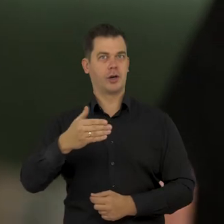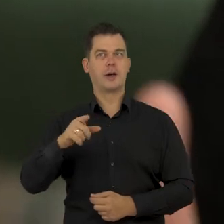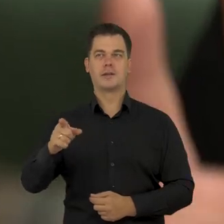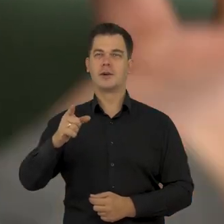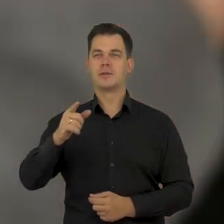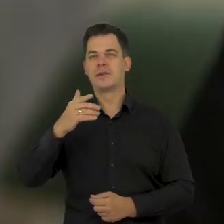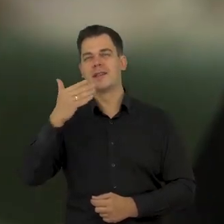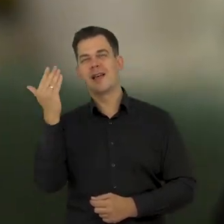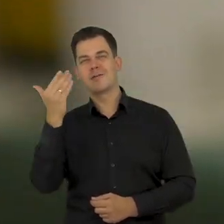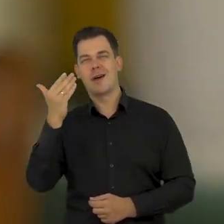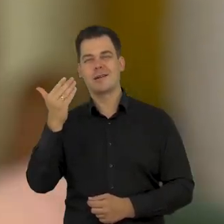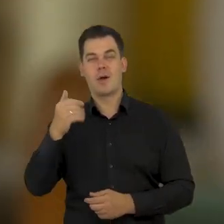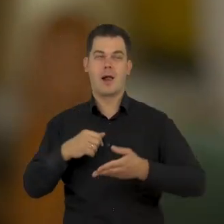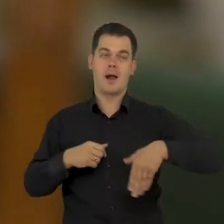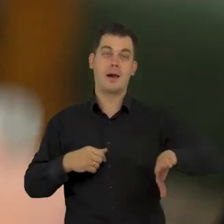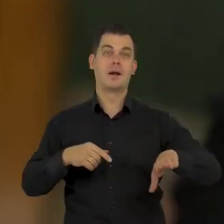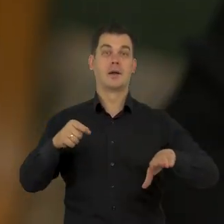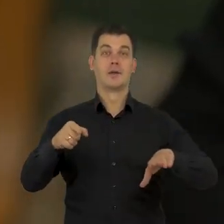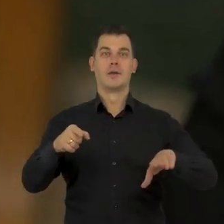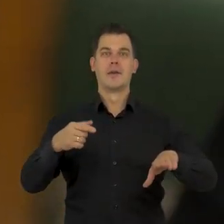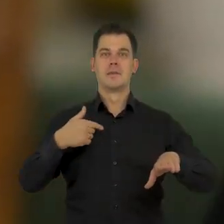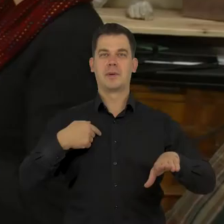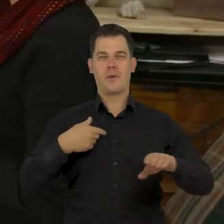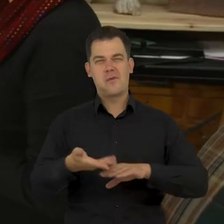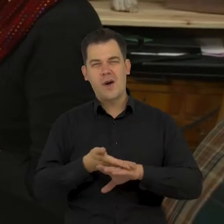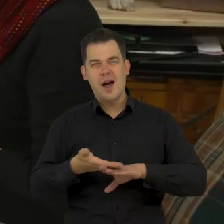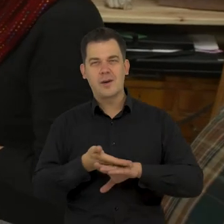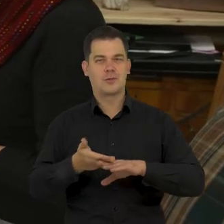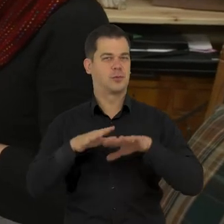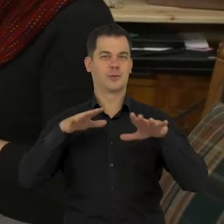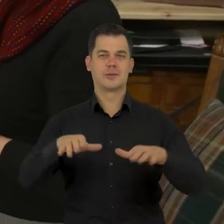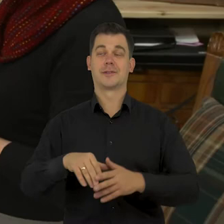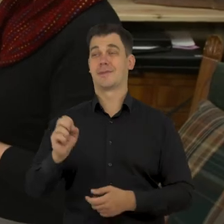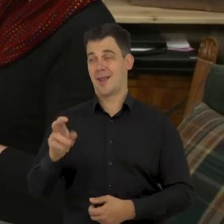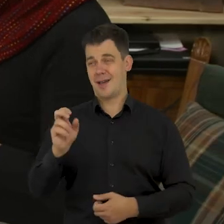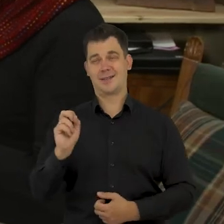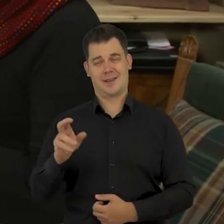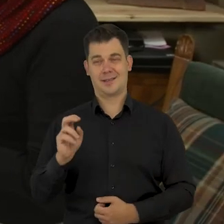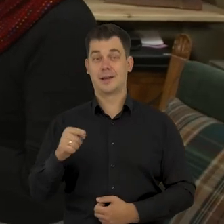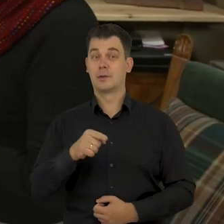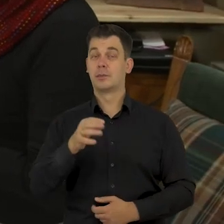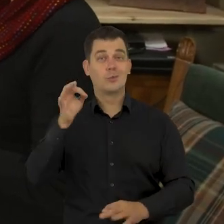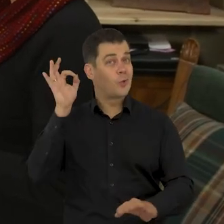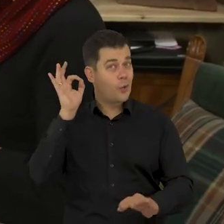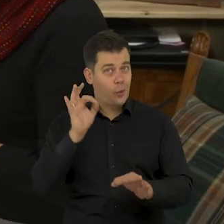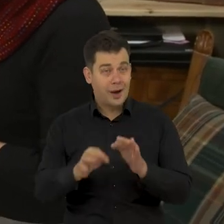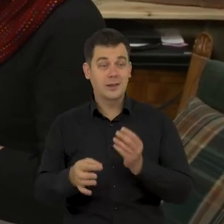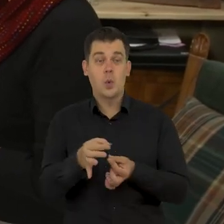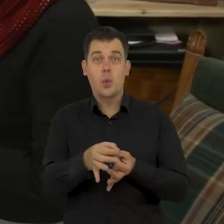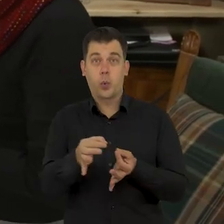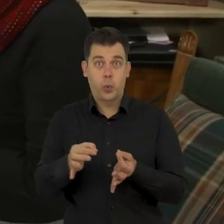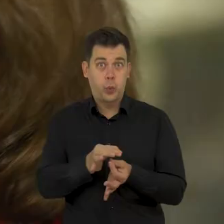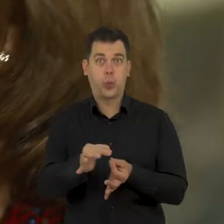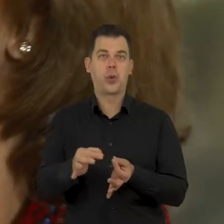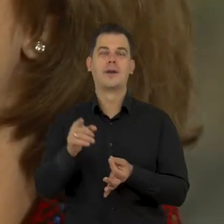napędzało ten czarny rynek, czyli rynek podrabiaczy i fałszerzy tej monety. Oczywiście, ponieważ była to